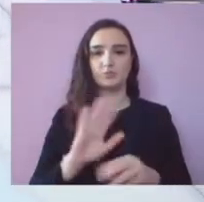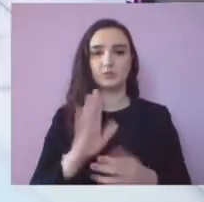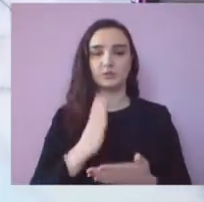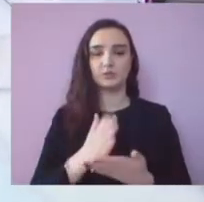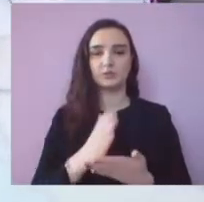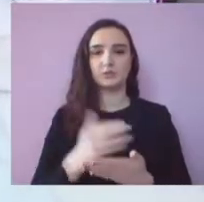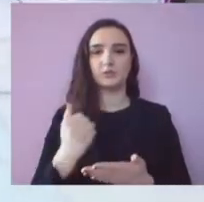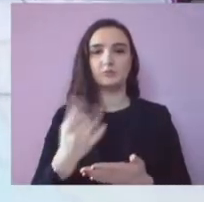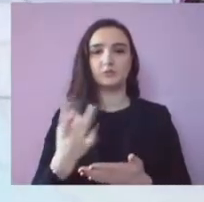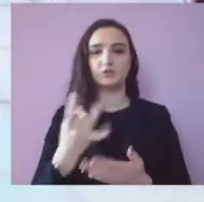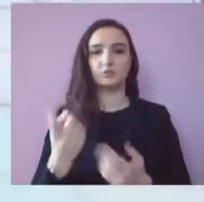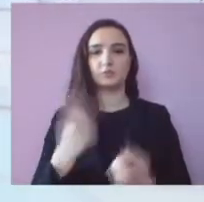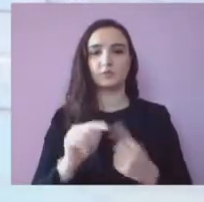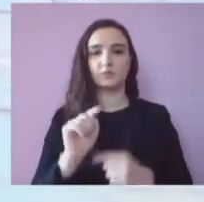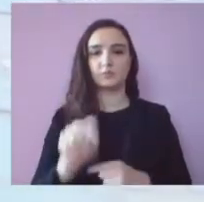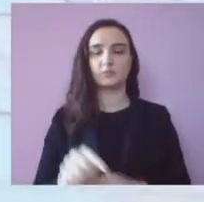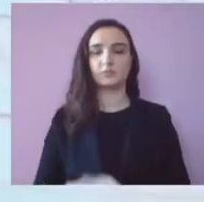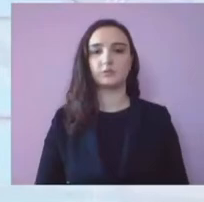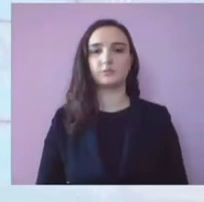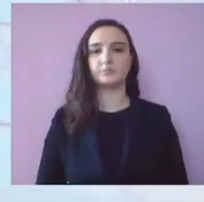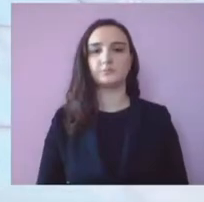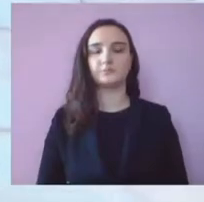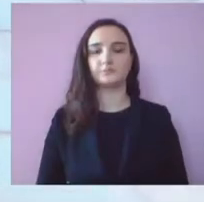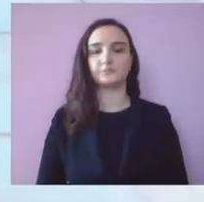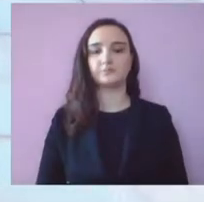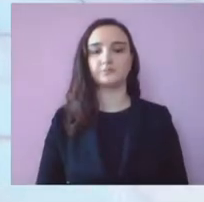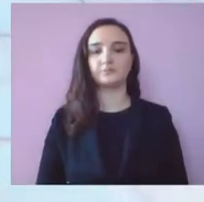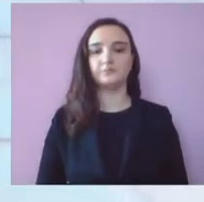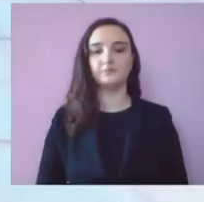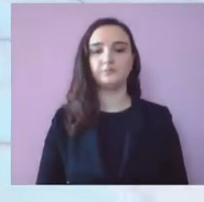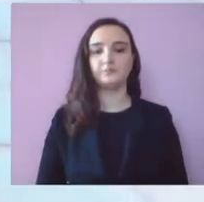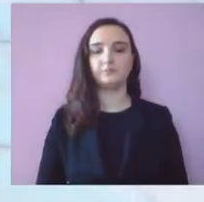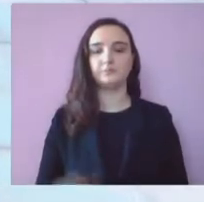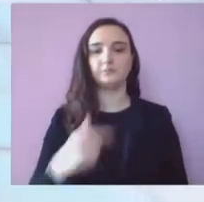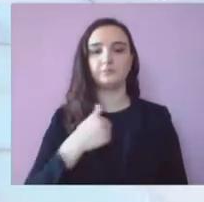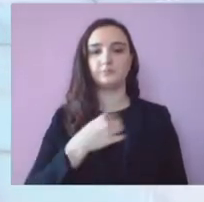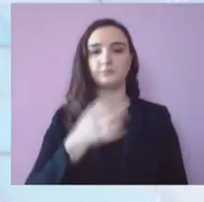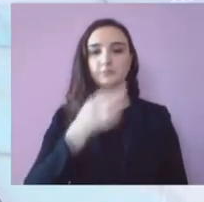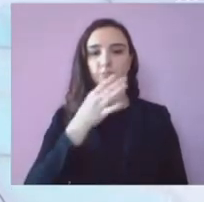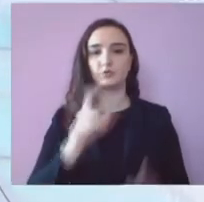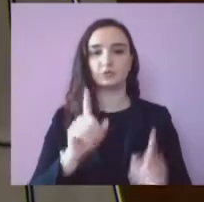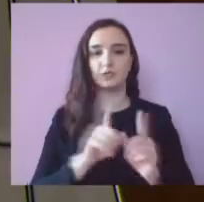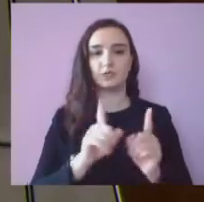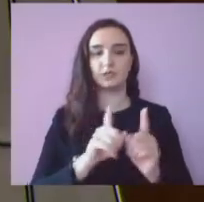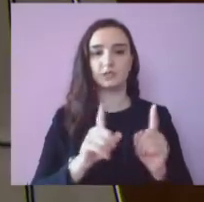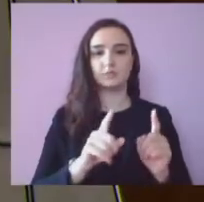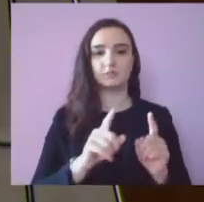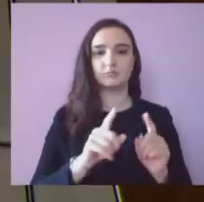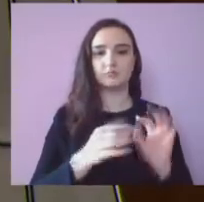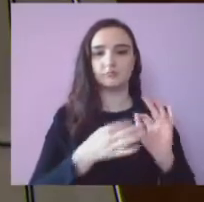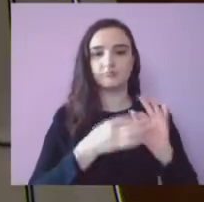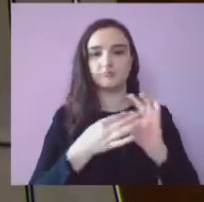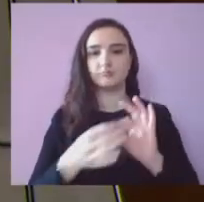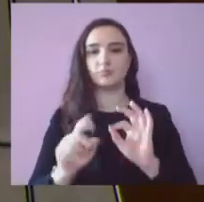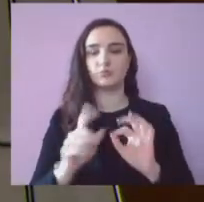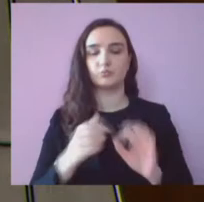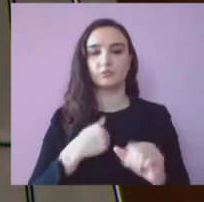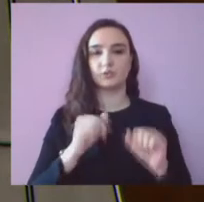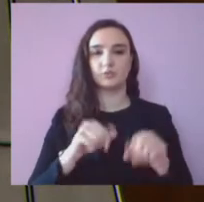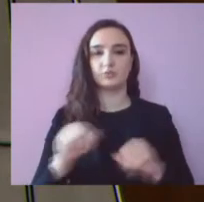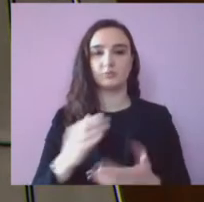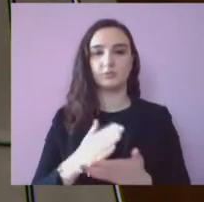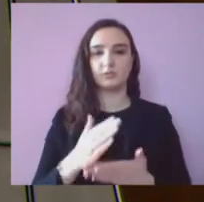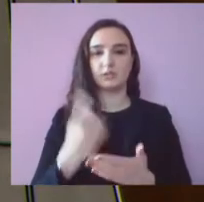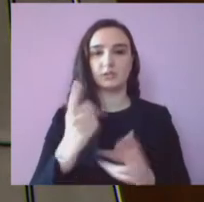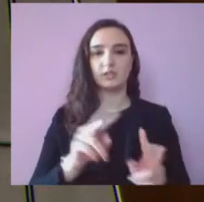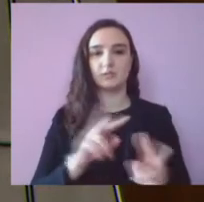davu brundit. Dame mumtaz kalmay. Aslında retrospektif var. Odese çünkü aksaşvale ba. Ertse daima vesakit xşeve